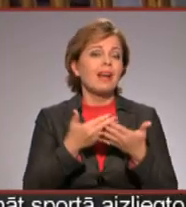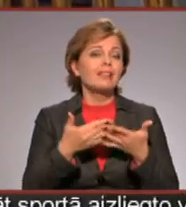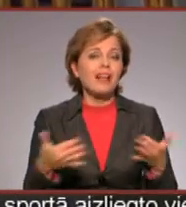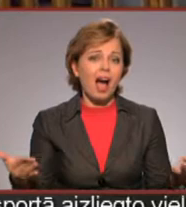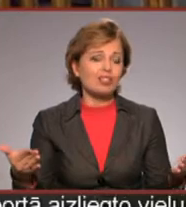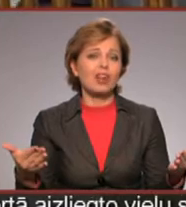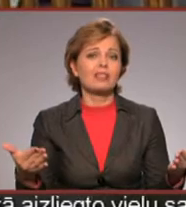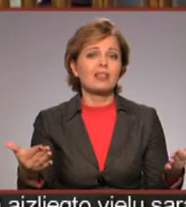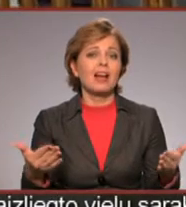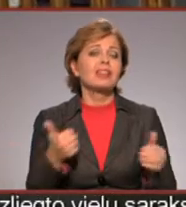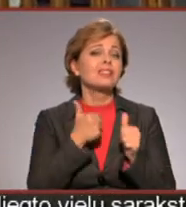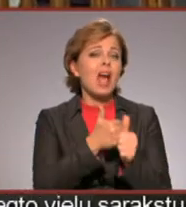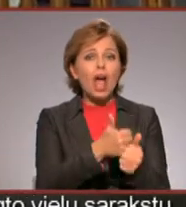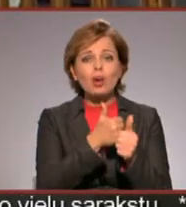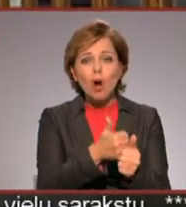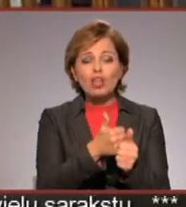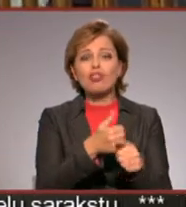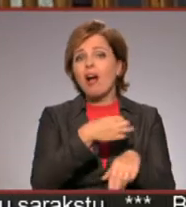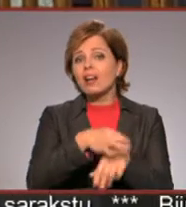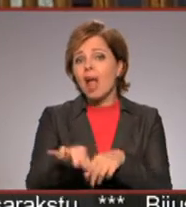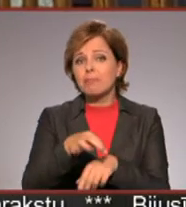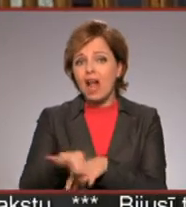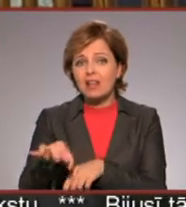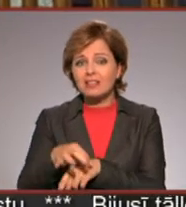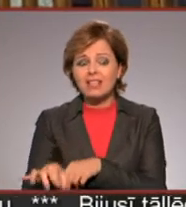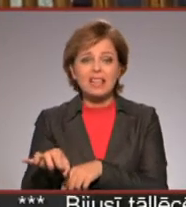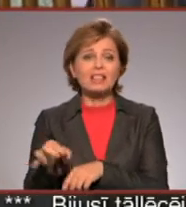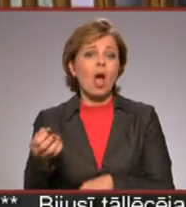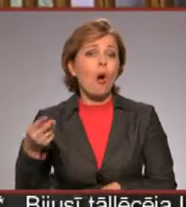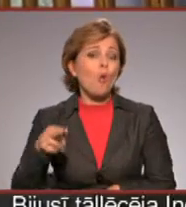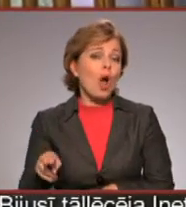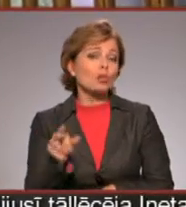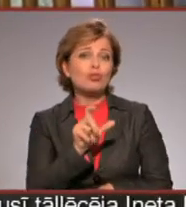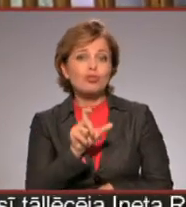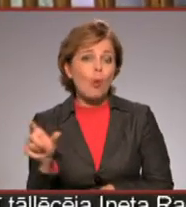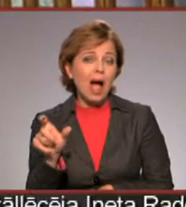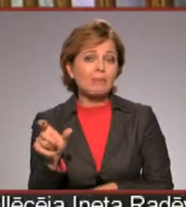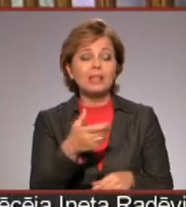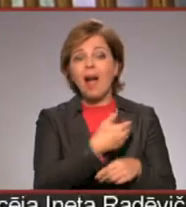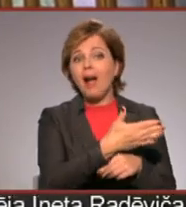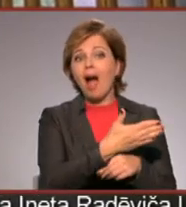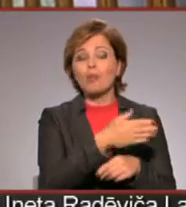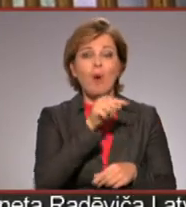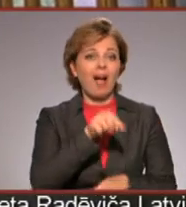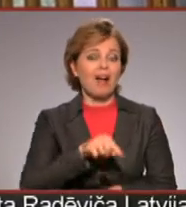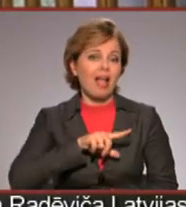dažādas sekojušas, dažādas represijas, un šobrīd karoga Latvijā,